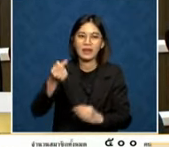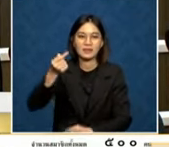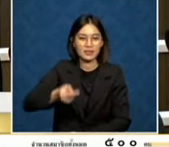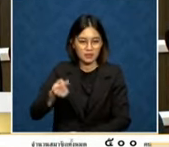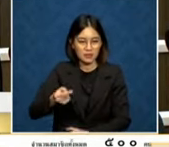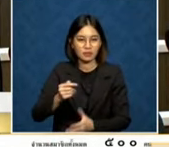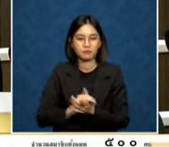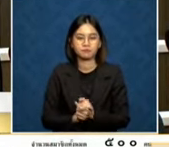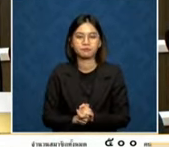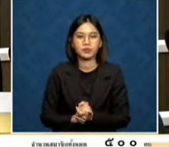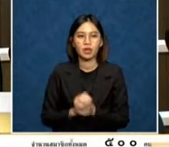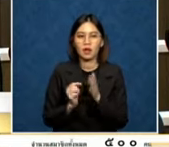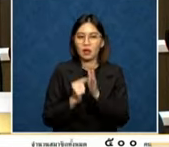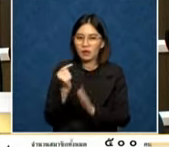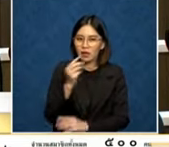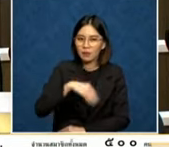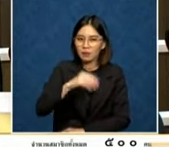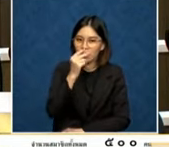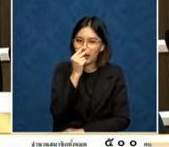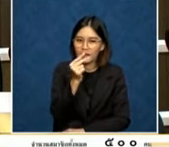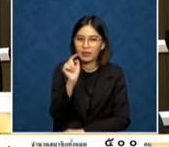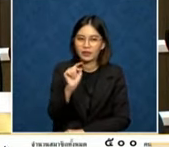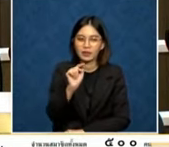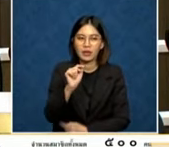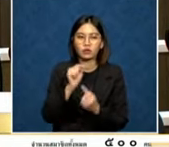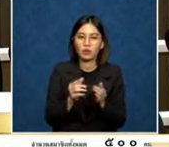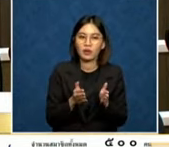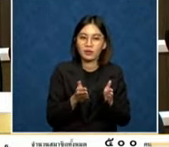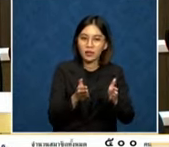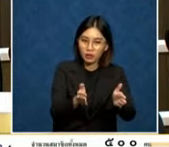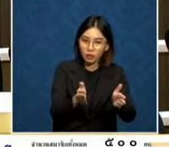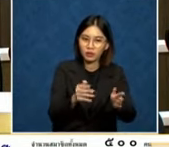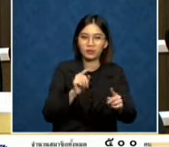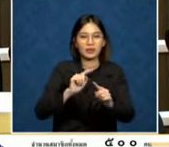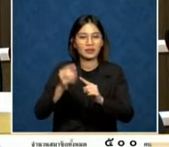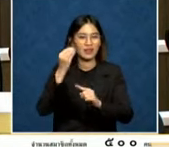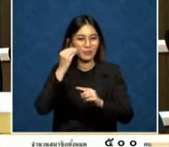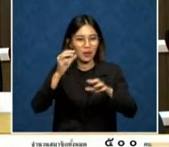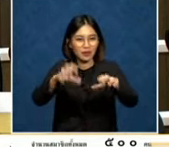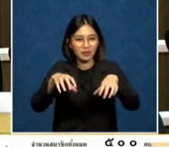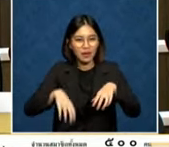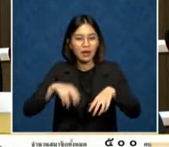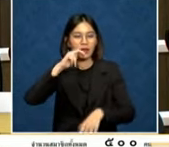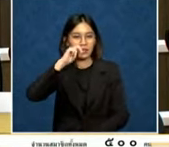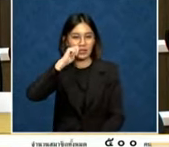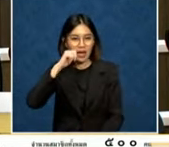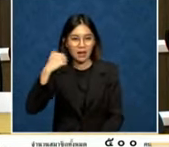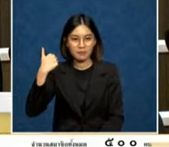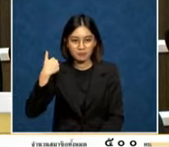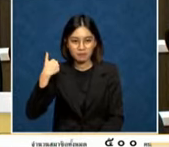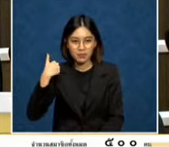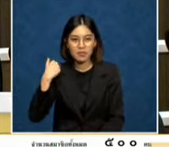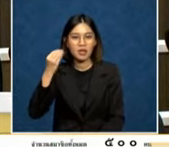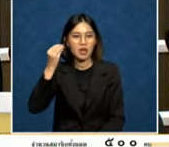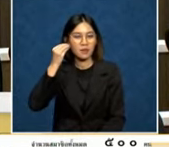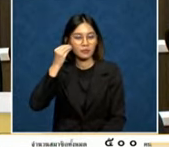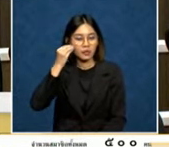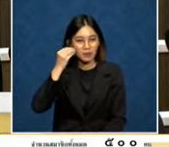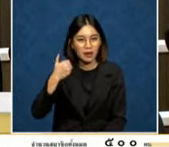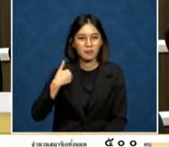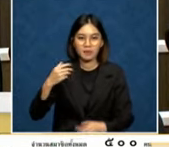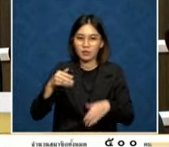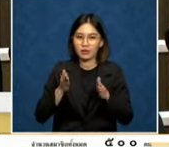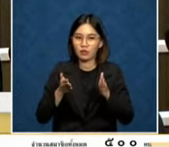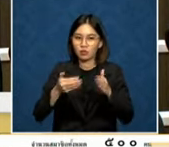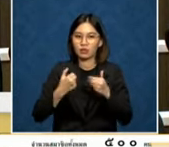จริงเราเริ่มเห็นนะคะว่าถนนคอนกรีตในหมู่บ้านเรามีประปาหมู่บ้านบ้านเรามีการขยาย